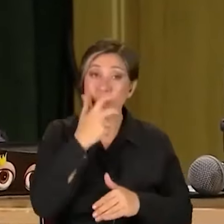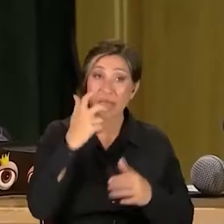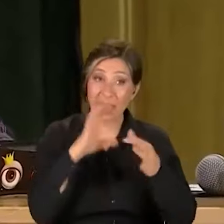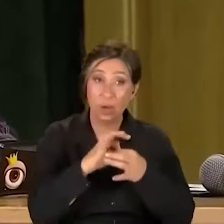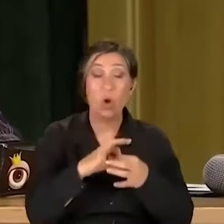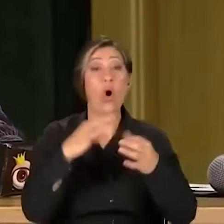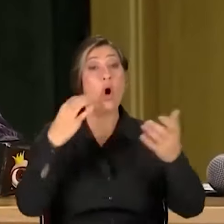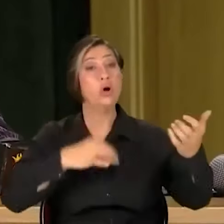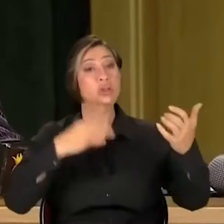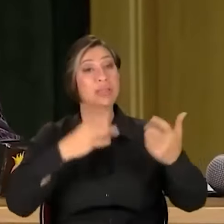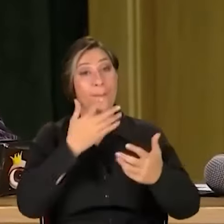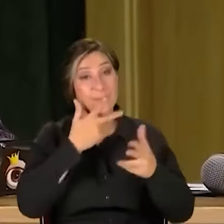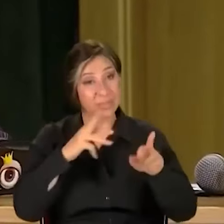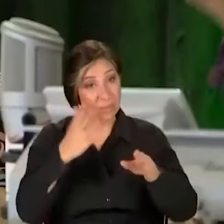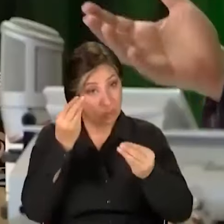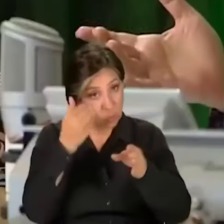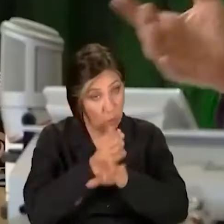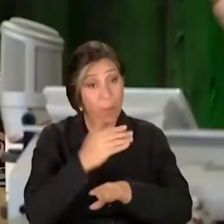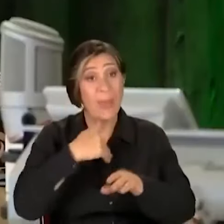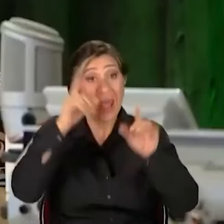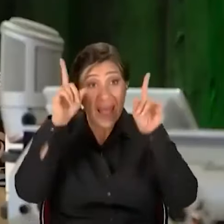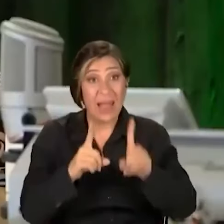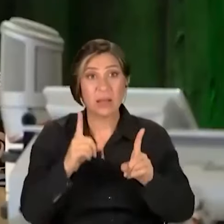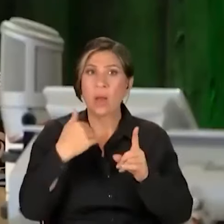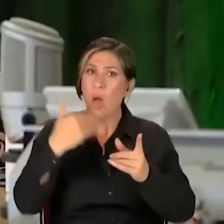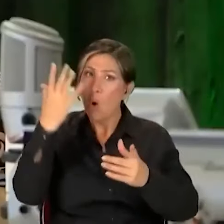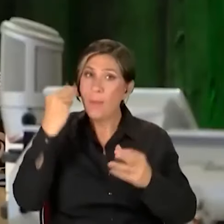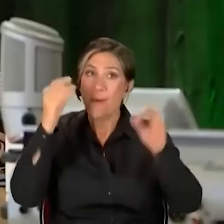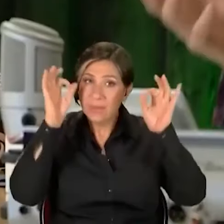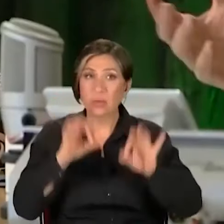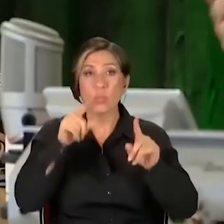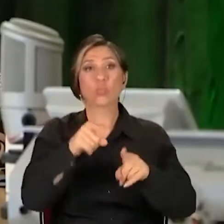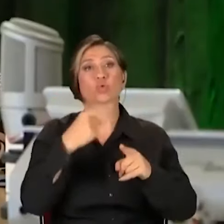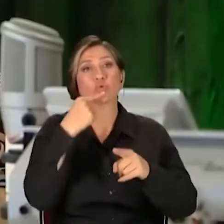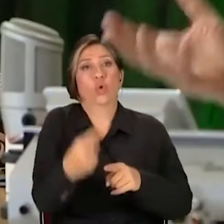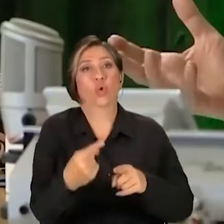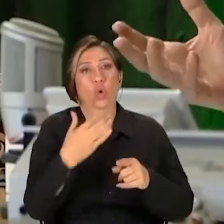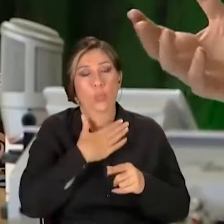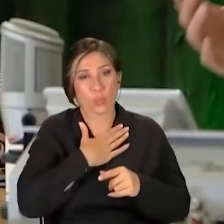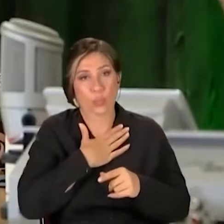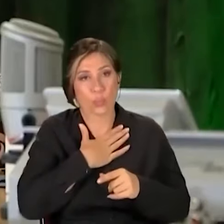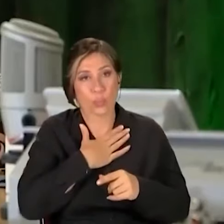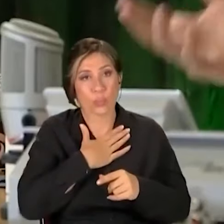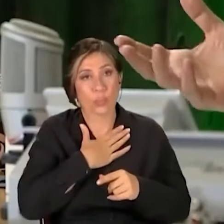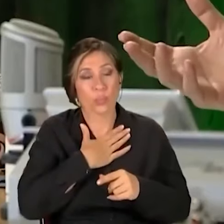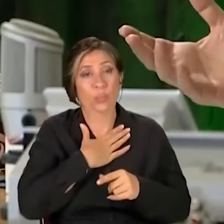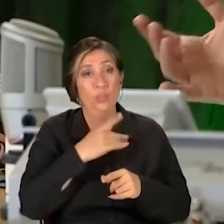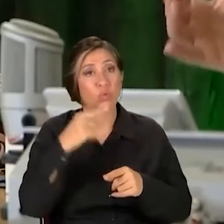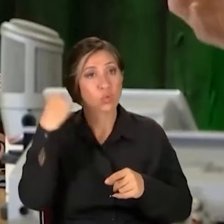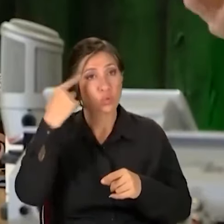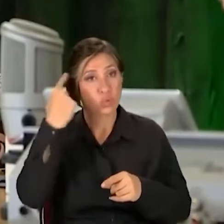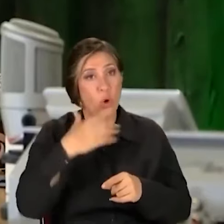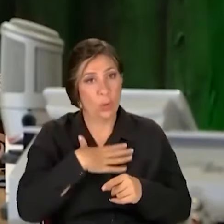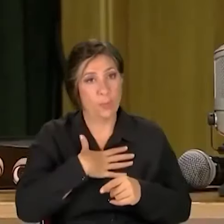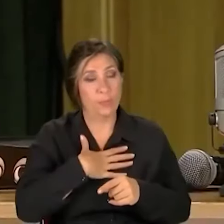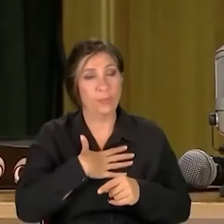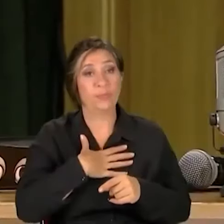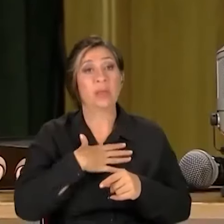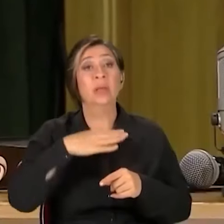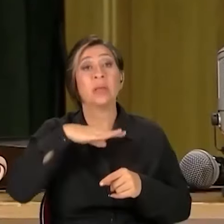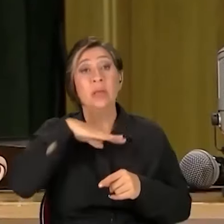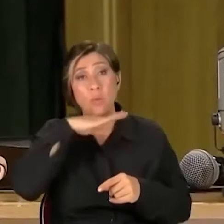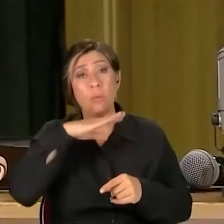Ve Ozan benzetmen çok doğru. Ben de hep baştan itibaren, baştan yani bu akımın başından itibaren bunu düşünüyorum. Hatta